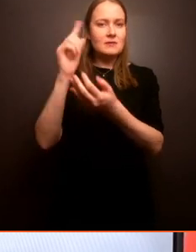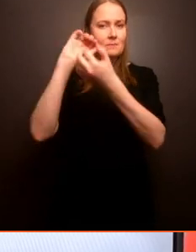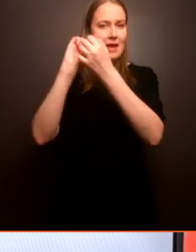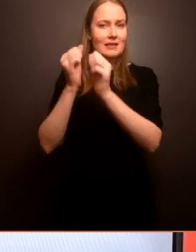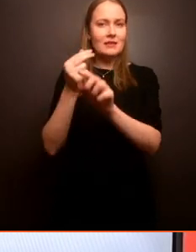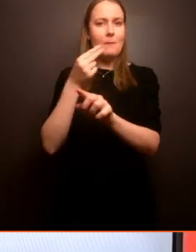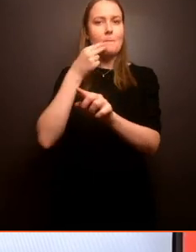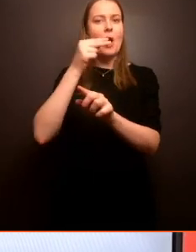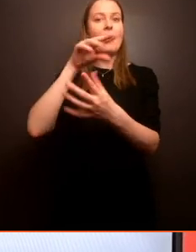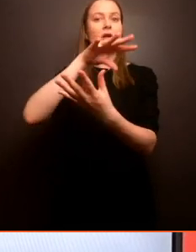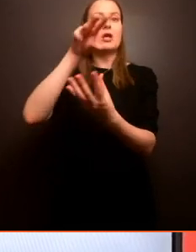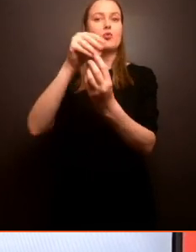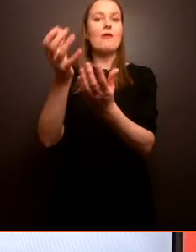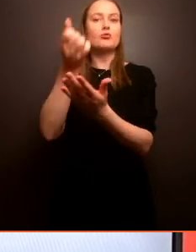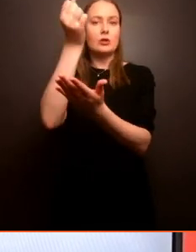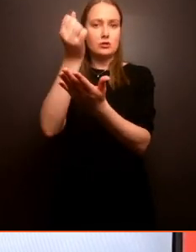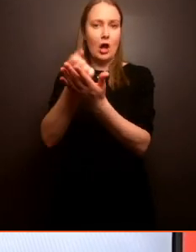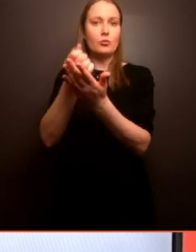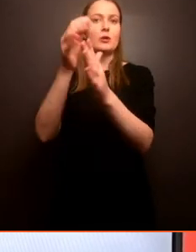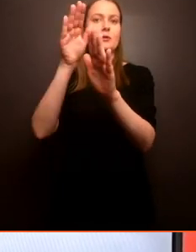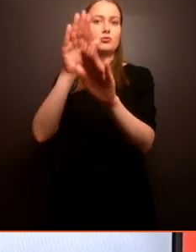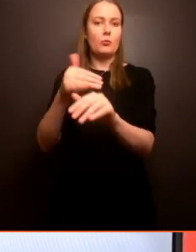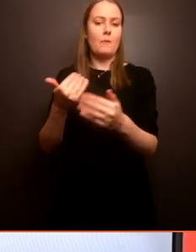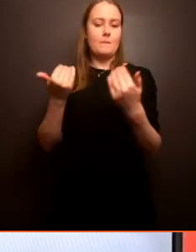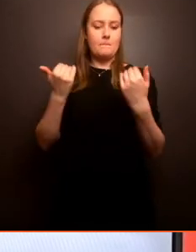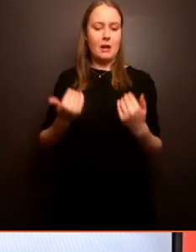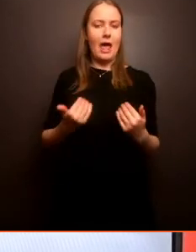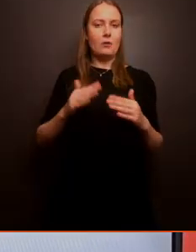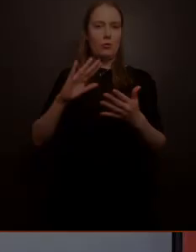paremate tulemuste saavutamiseks juba oma tööandja juures töötades.